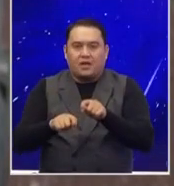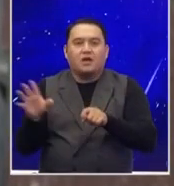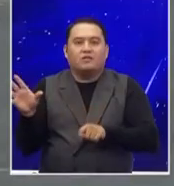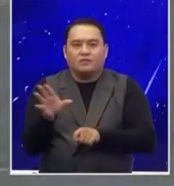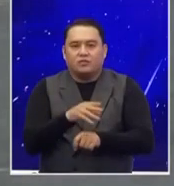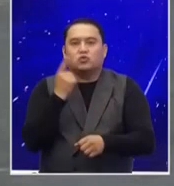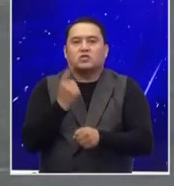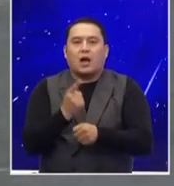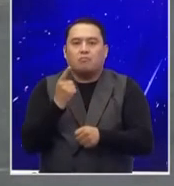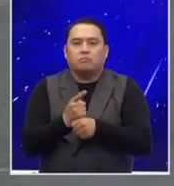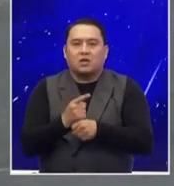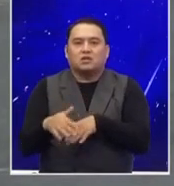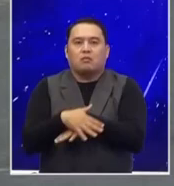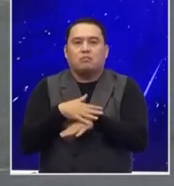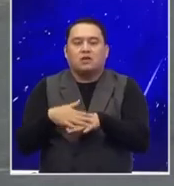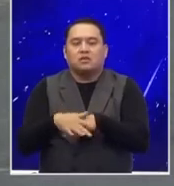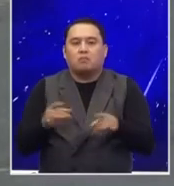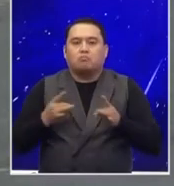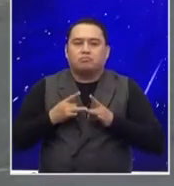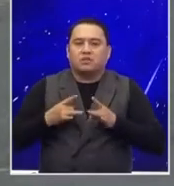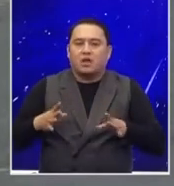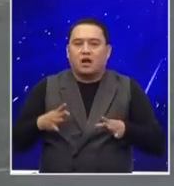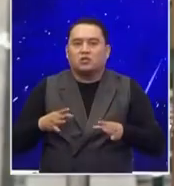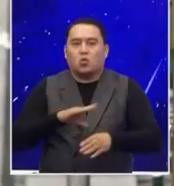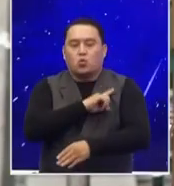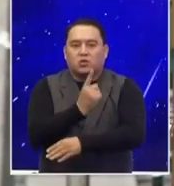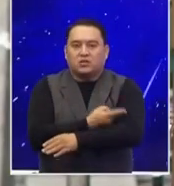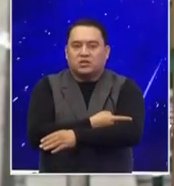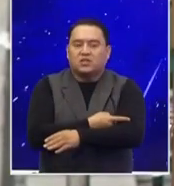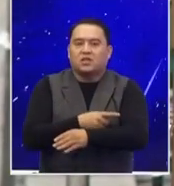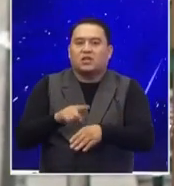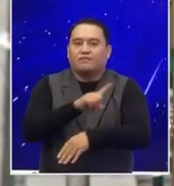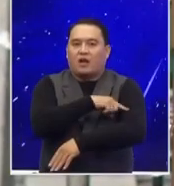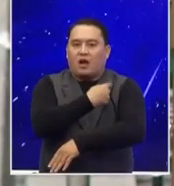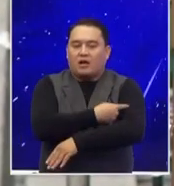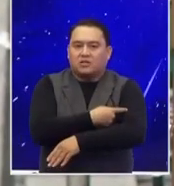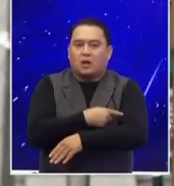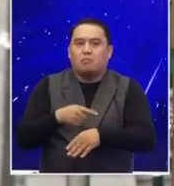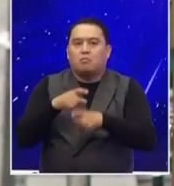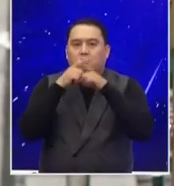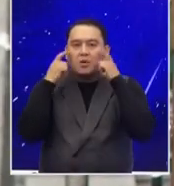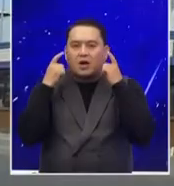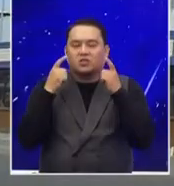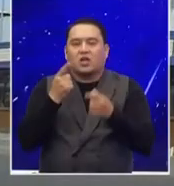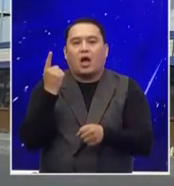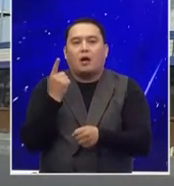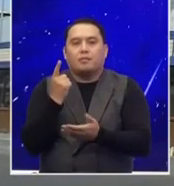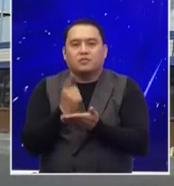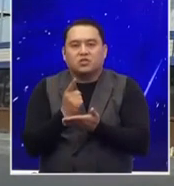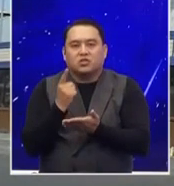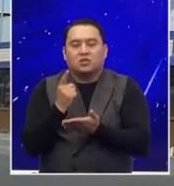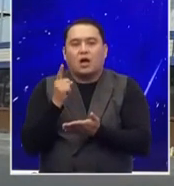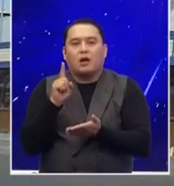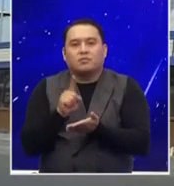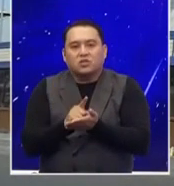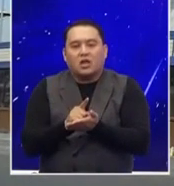еще под запретом массовые мероприятия. Соблюдением усиленного санитарно-дезинфекционного и масочного режима и социальной